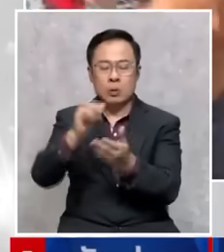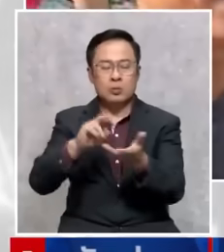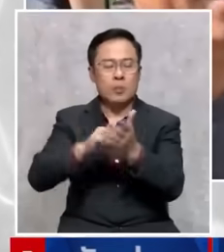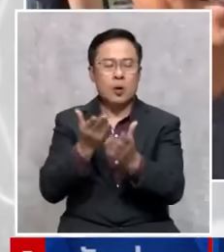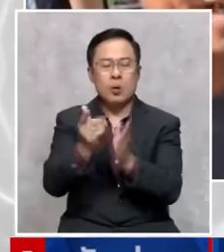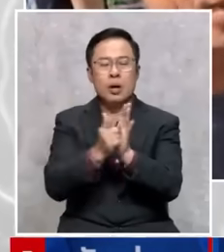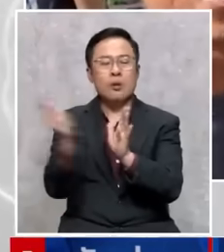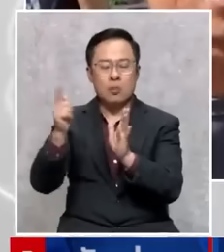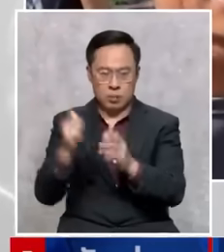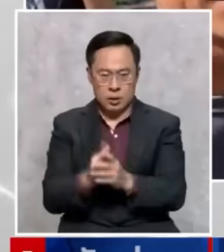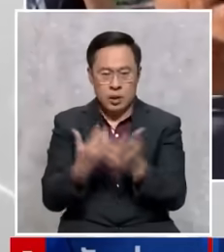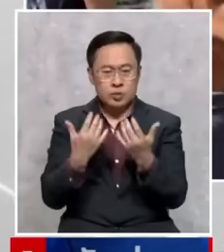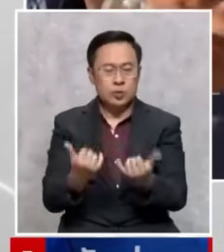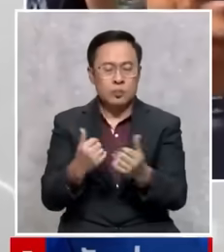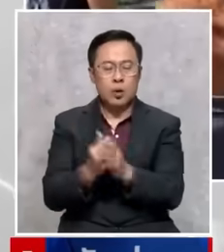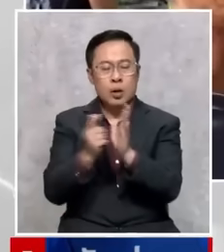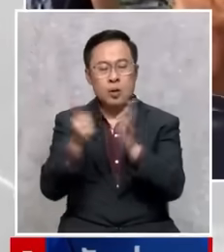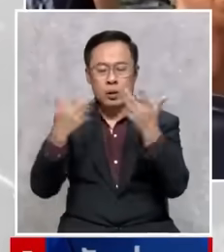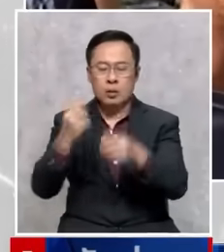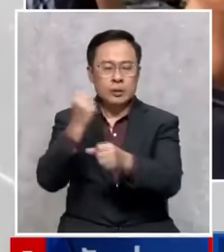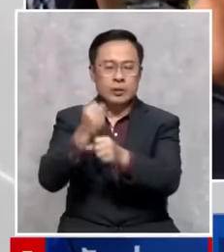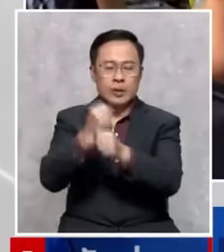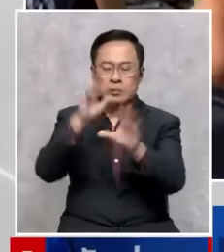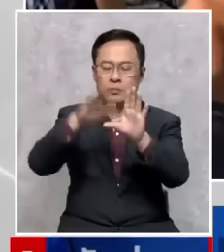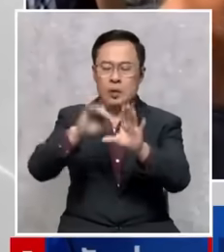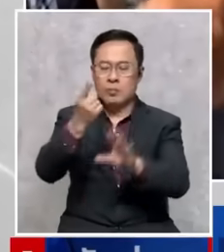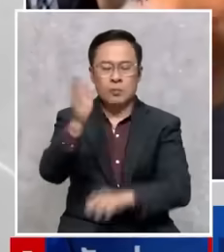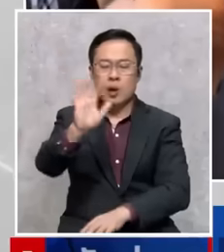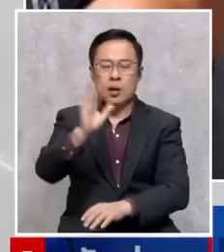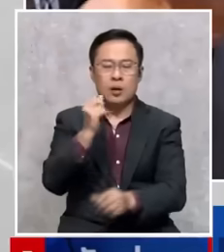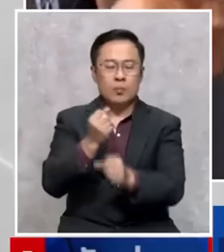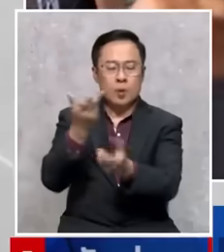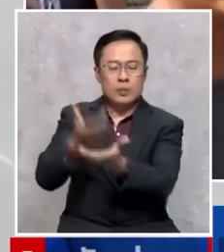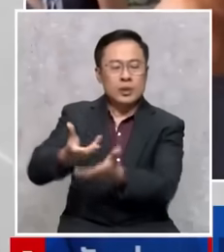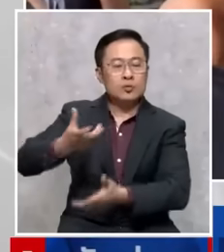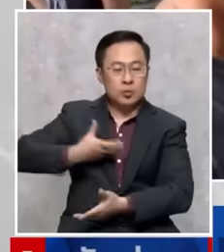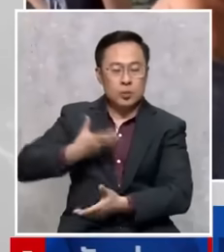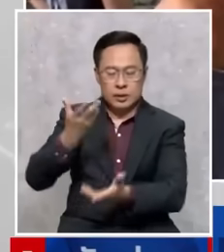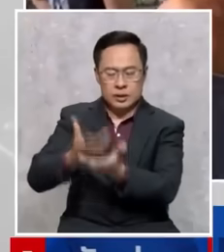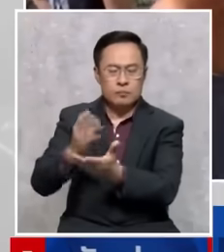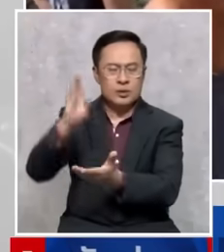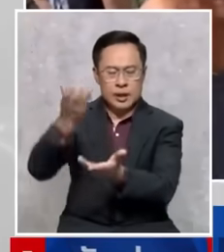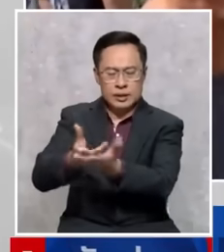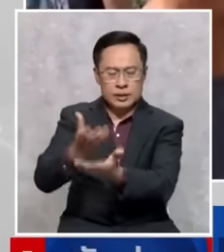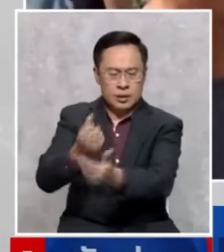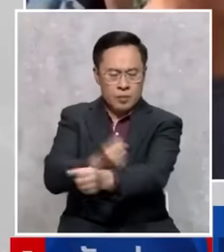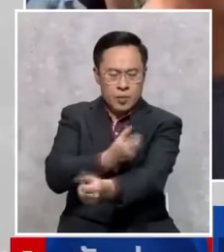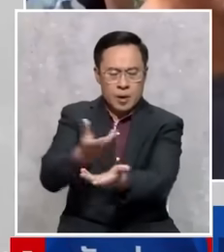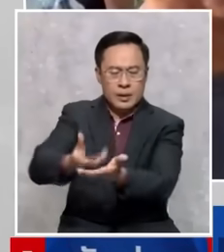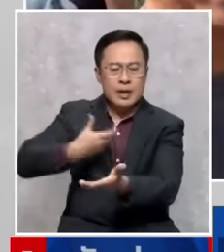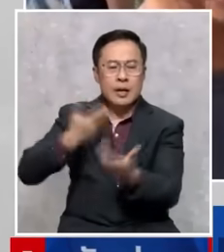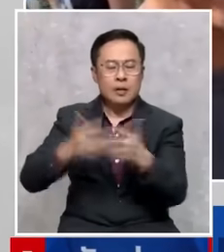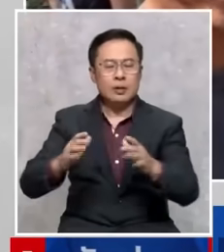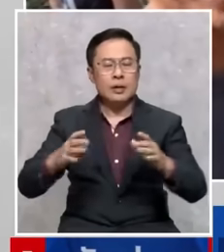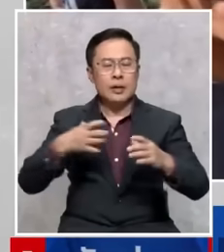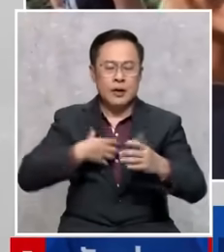อบแบบแคมปิ้งแกก็อยากมาอยู่นี่ครับคือว่าเหมือนกับมาพักก่อนแล้วก็อยากมาพักแล้วก็